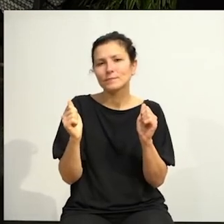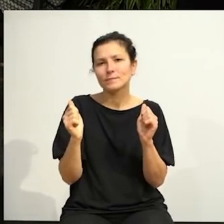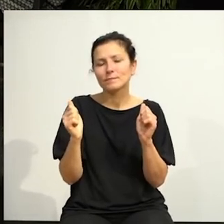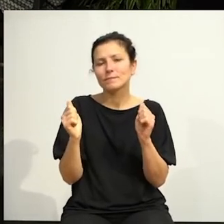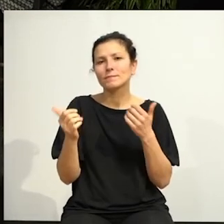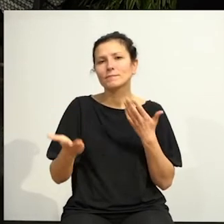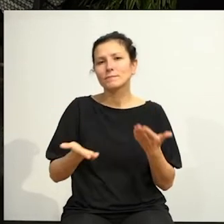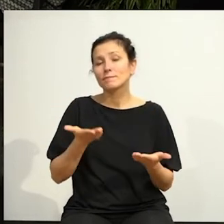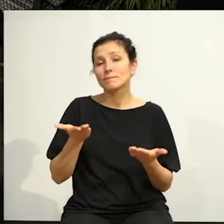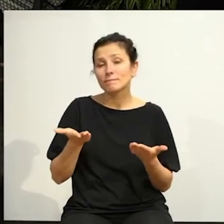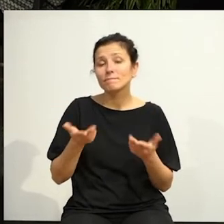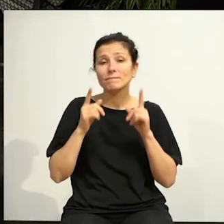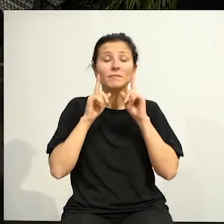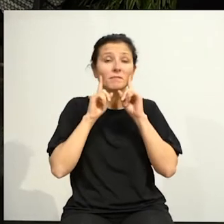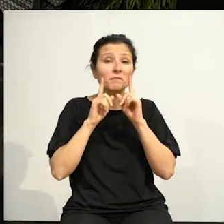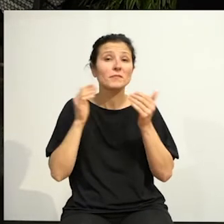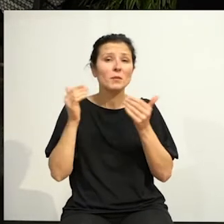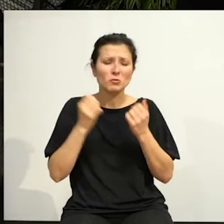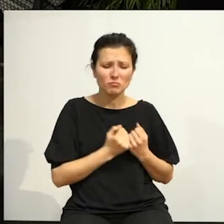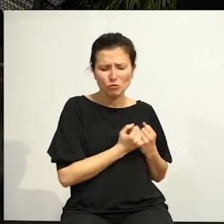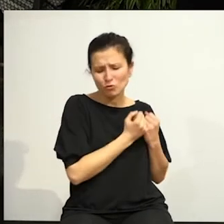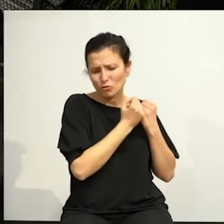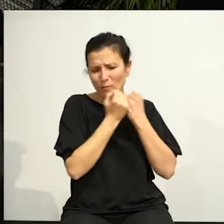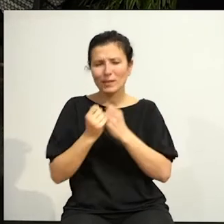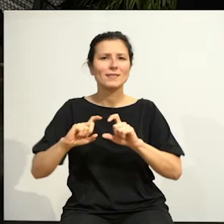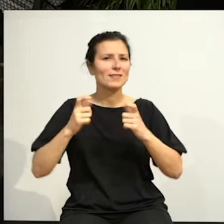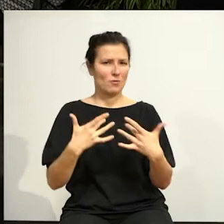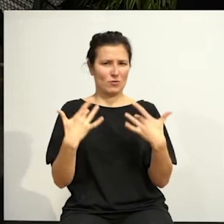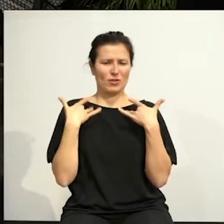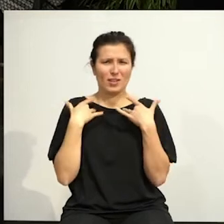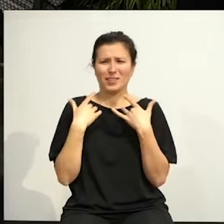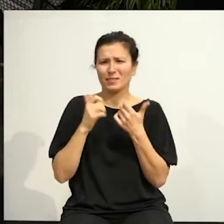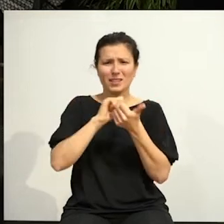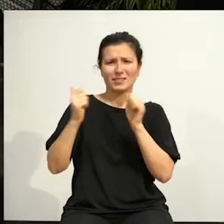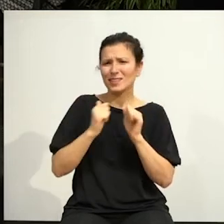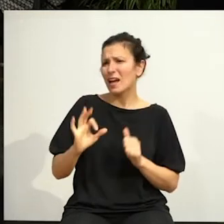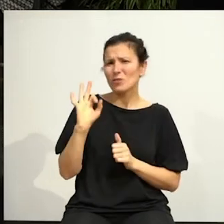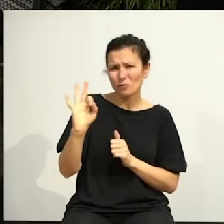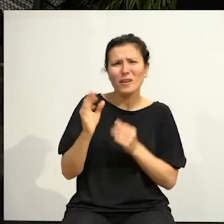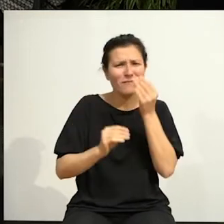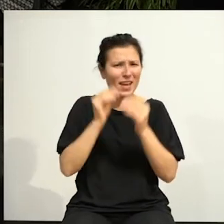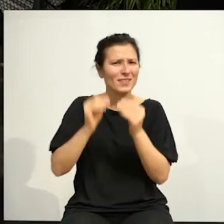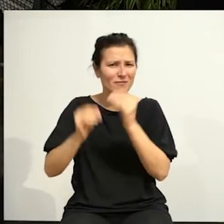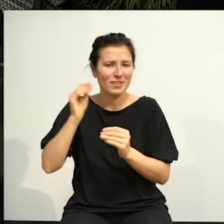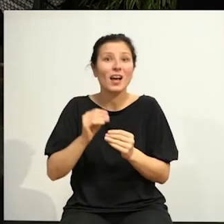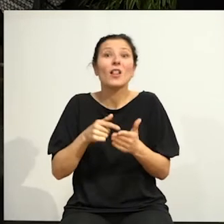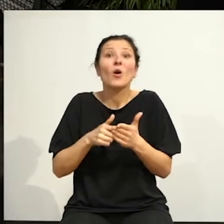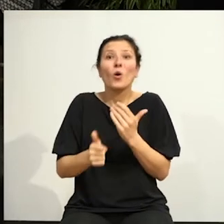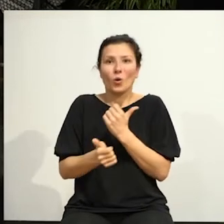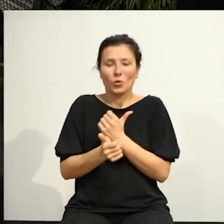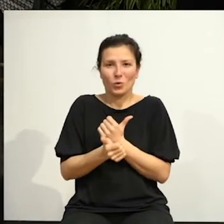które naprawdę można nieść przez całe życie, jest więcej. No ale to o to chodzi, że trzeba